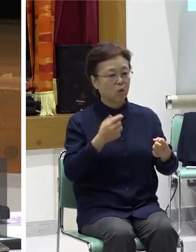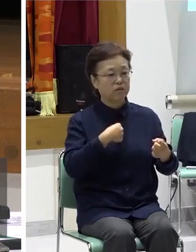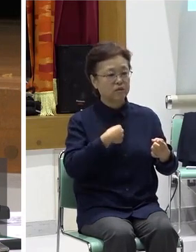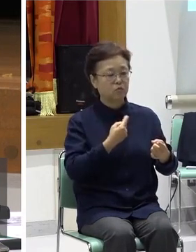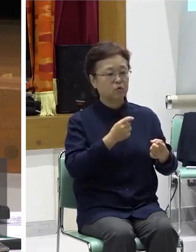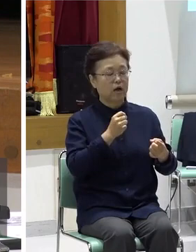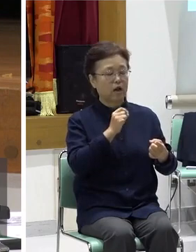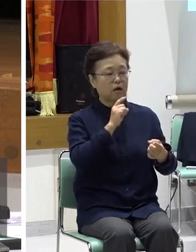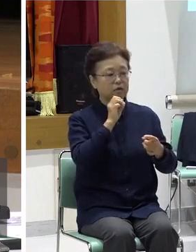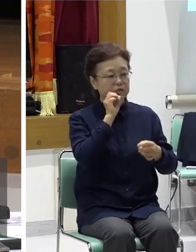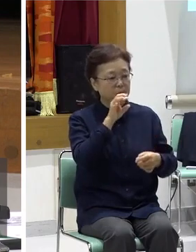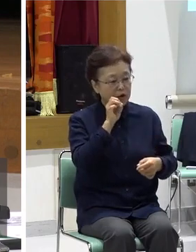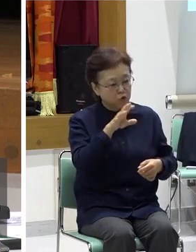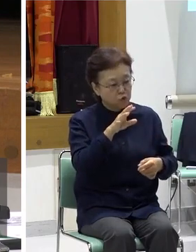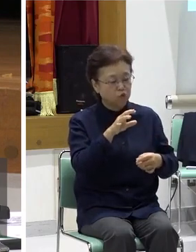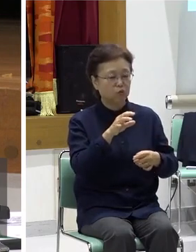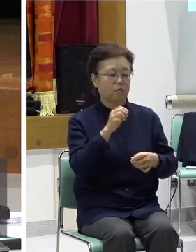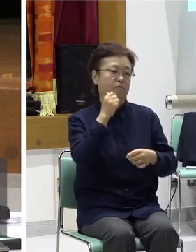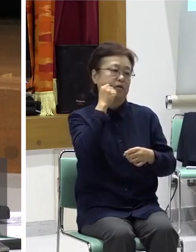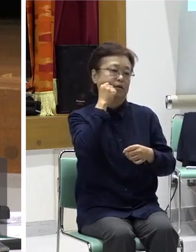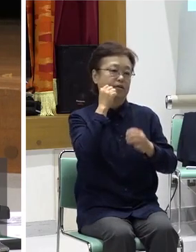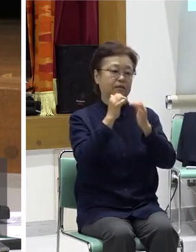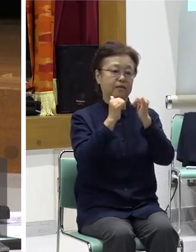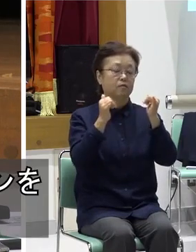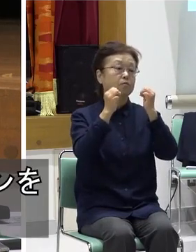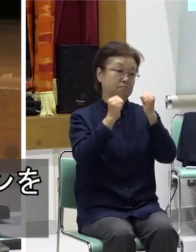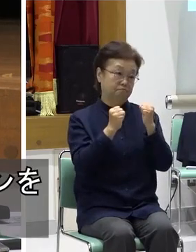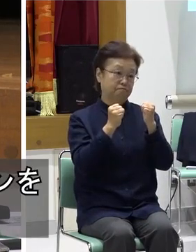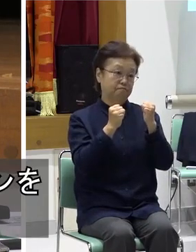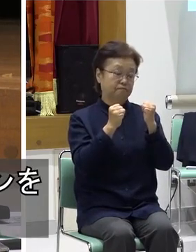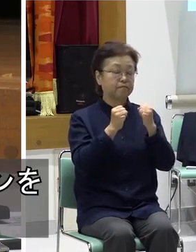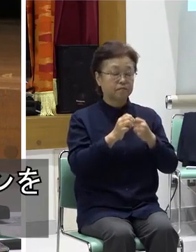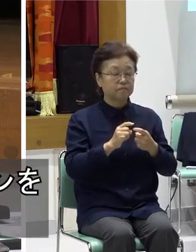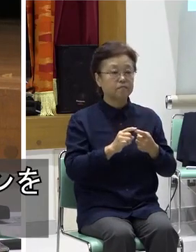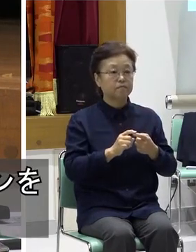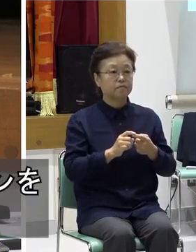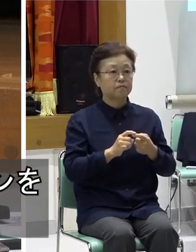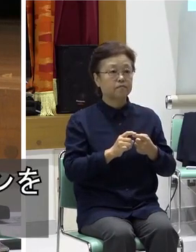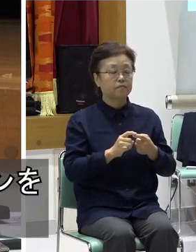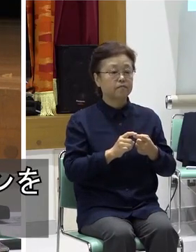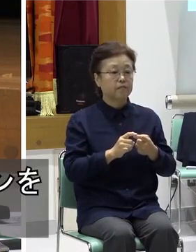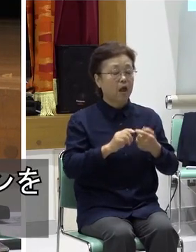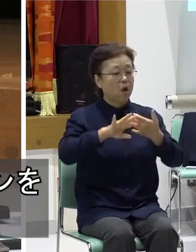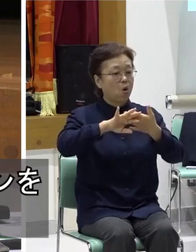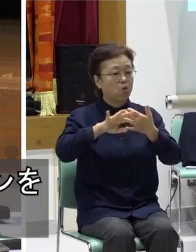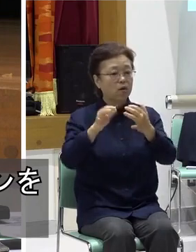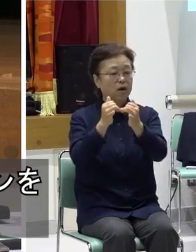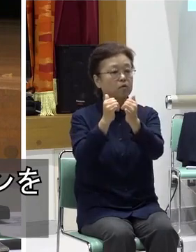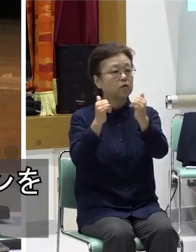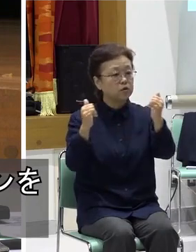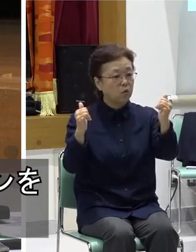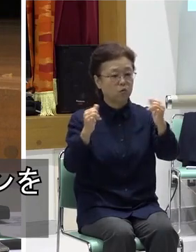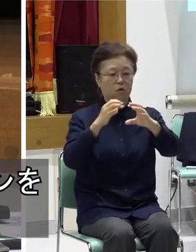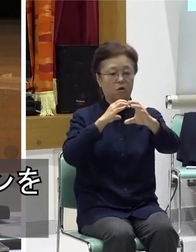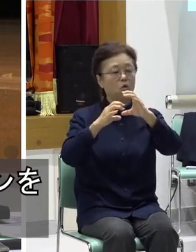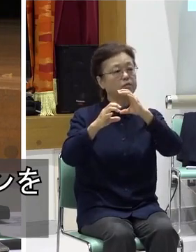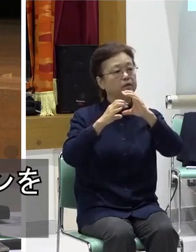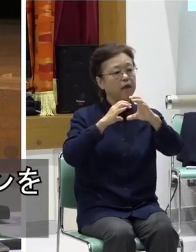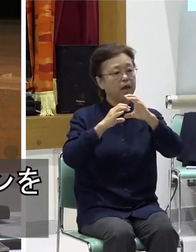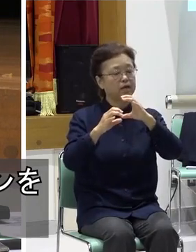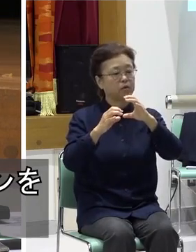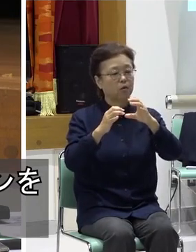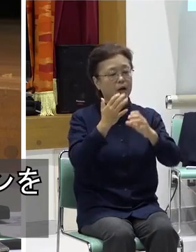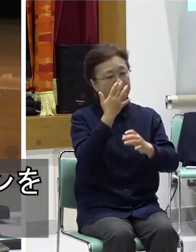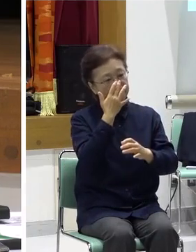喋るとか、そういうのが難しい方っておられます。あと、やはり他の方とのコミュニケーションを取るのはすご